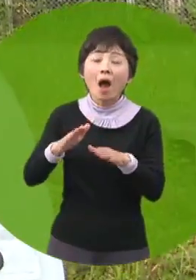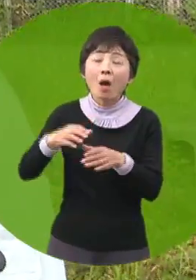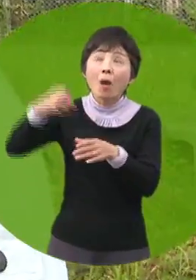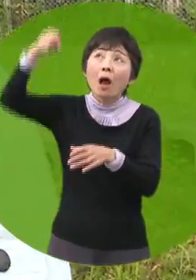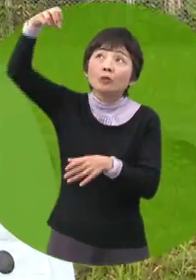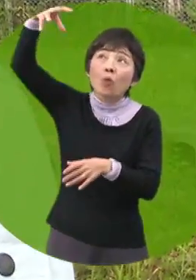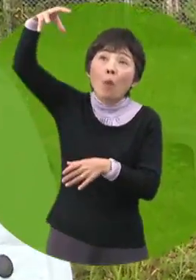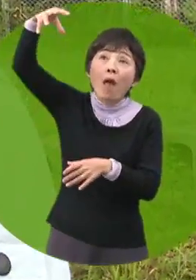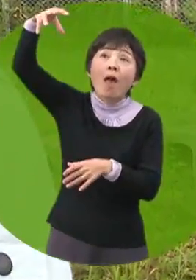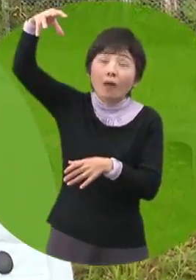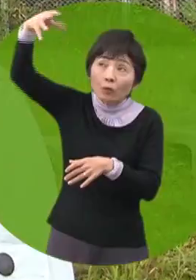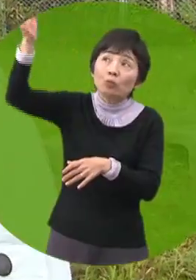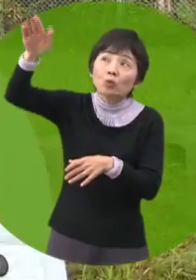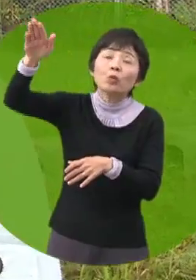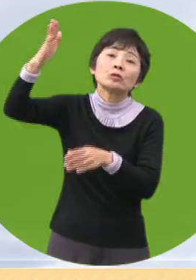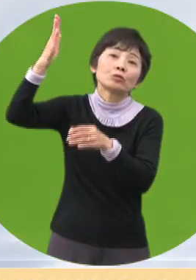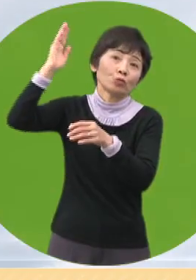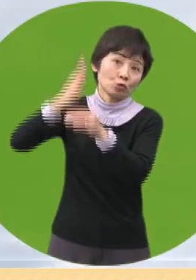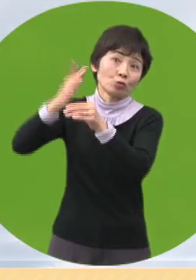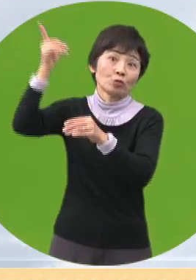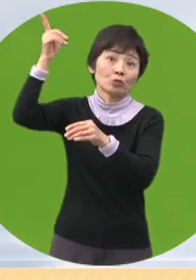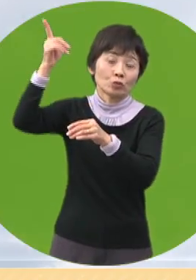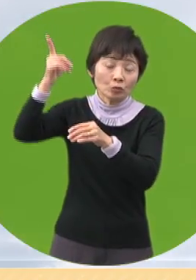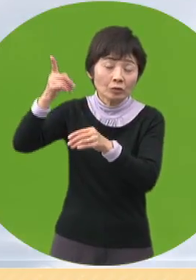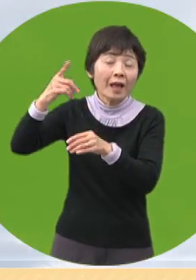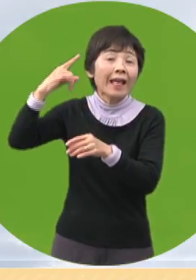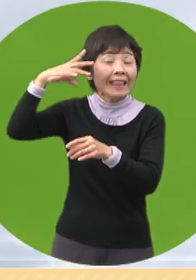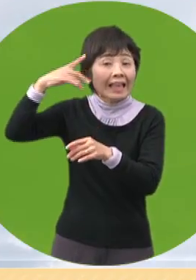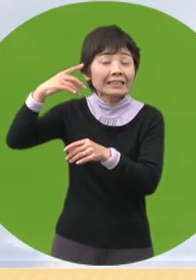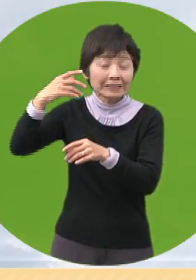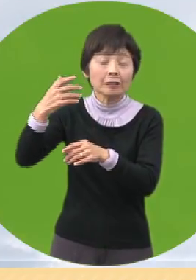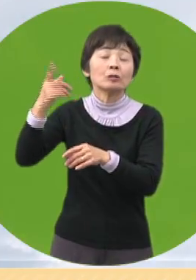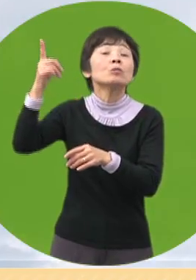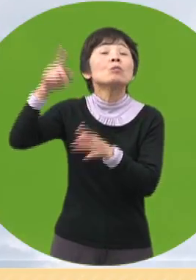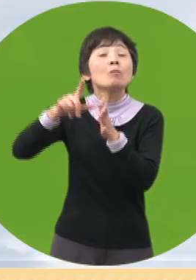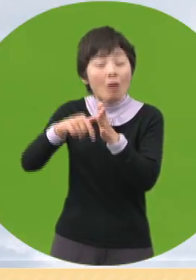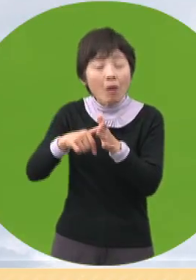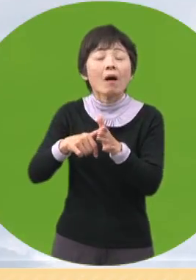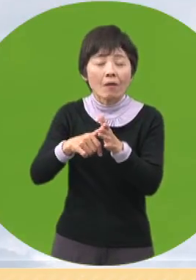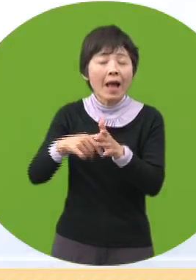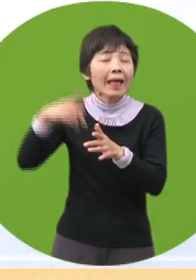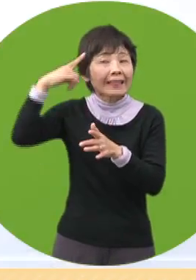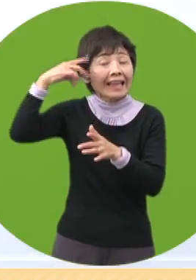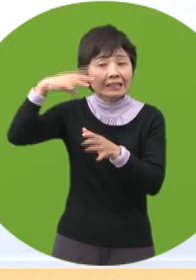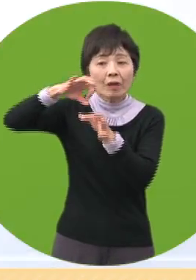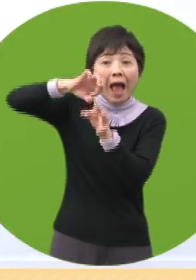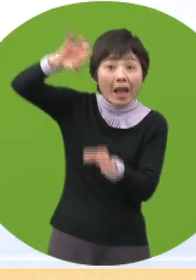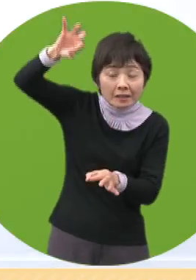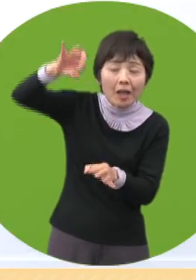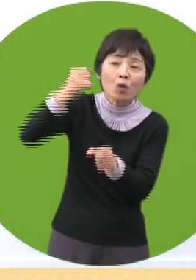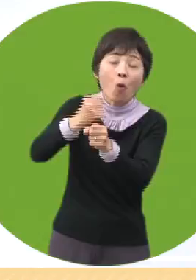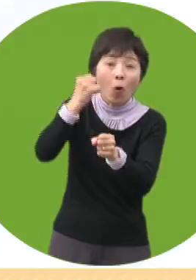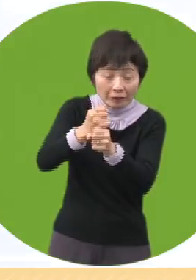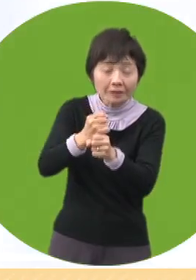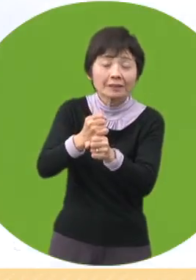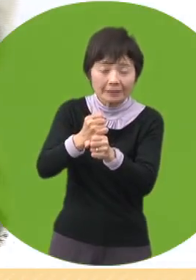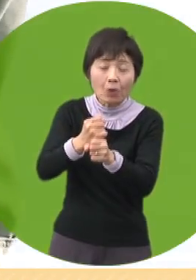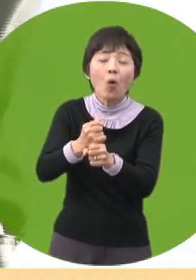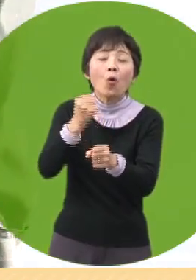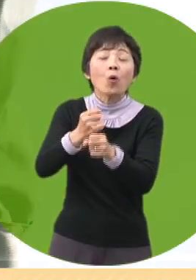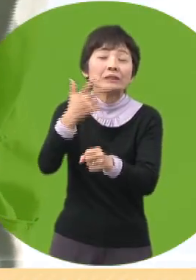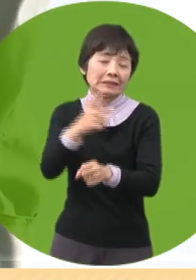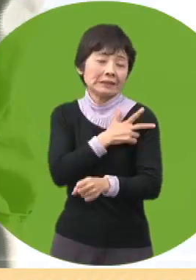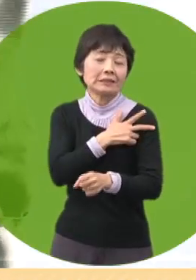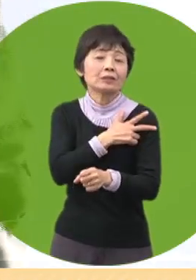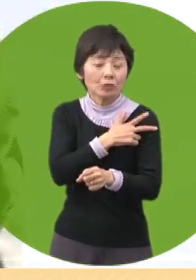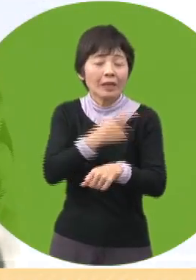明器具の取り付けをしているところです。電気システム科では主に電気配線工事に携わる電気工事士に必要な知